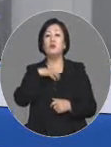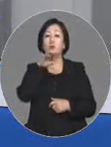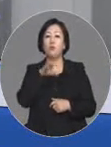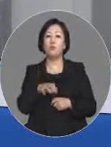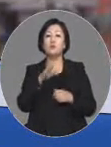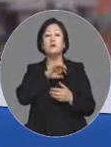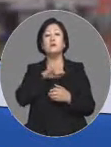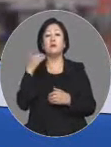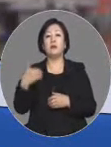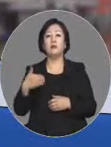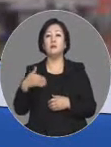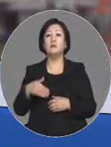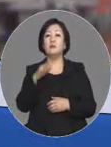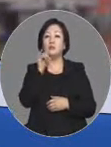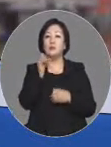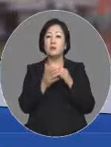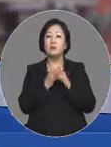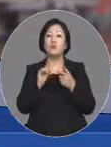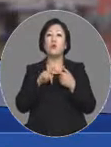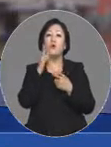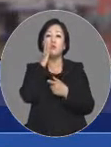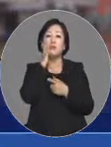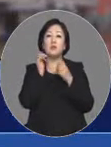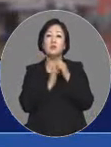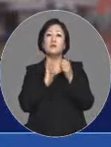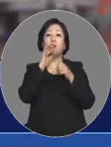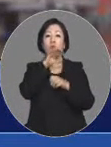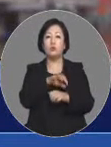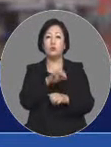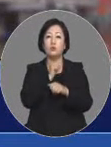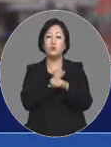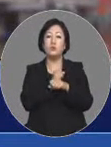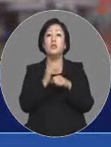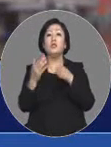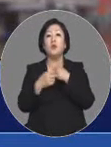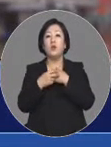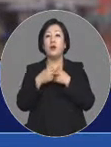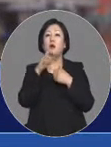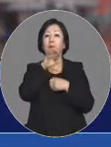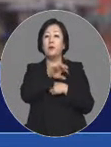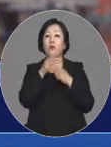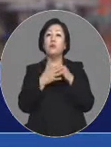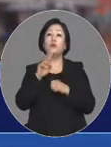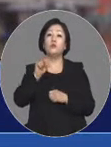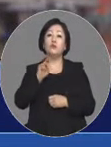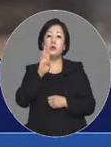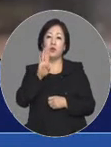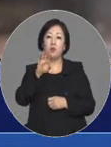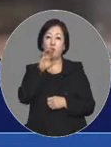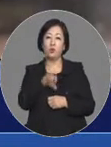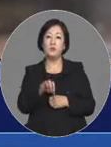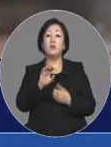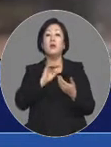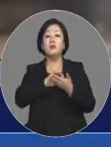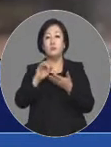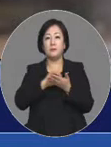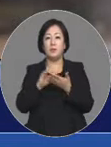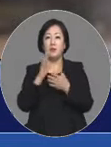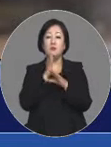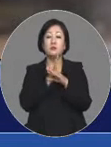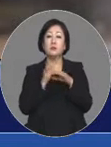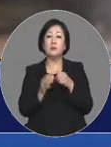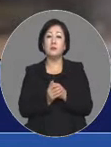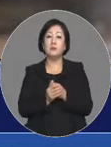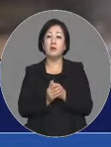예배입니다 울산에서 코트 경희 중인 요양 병원과 요양원 등에 춤을 에 곳에 이르는 걸로 집계됐습니다